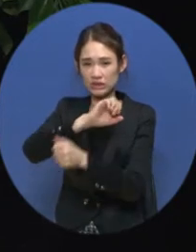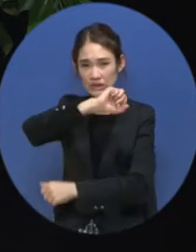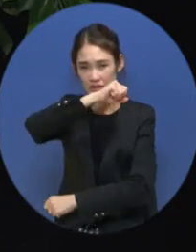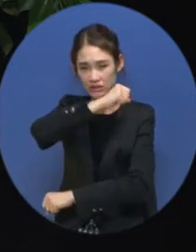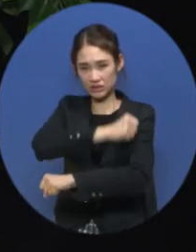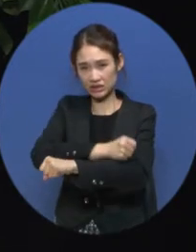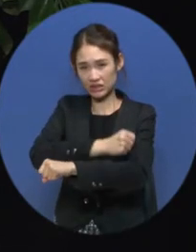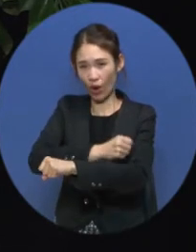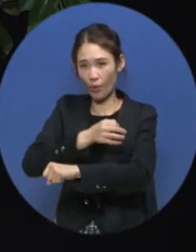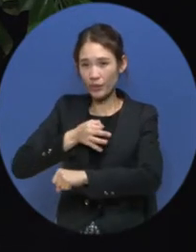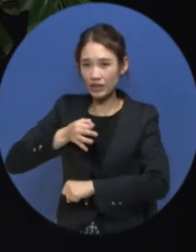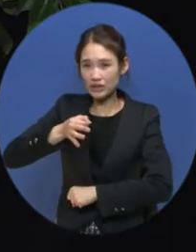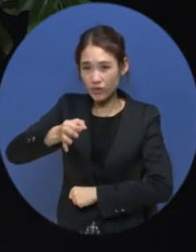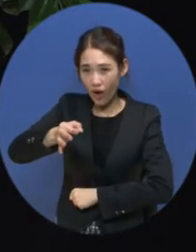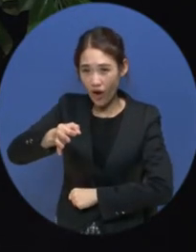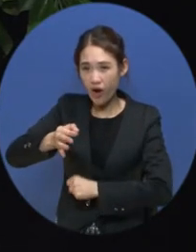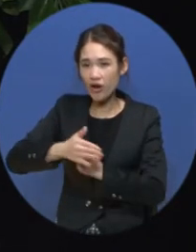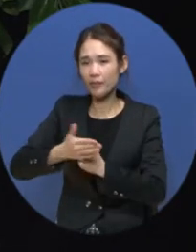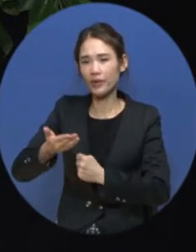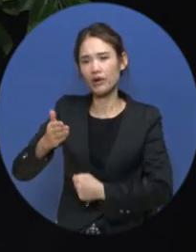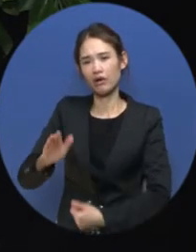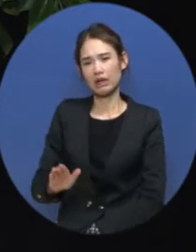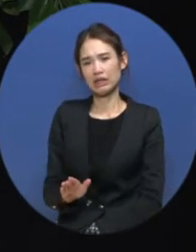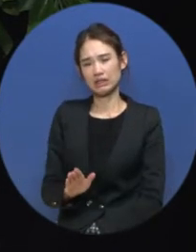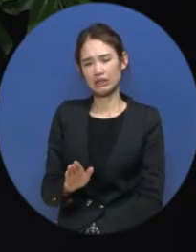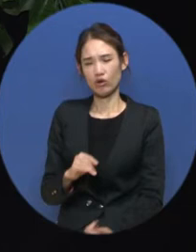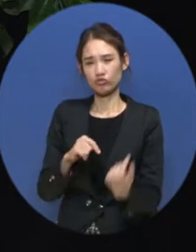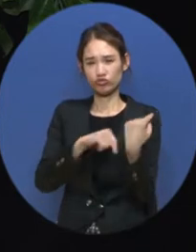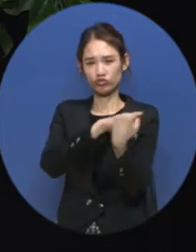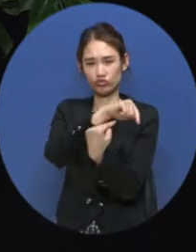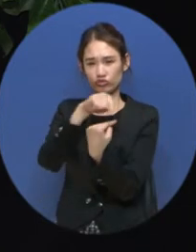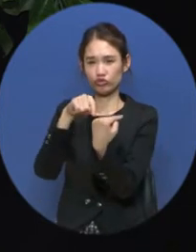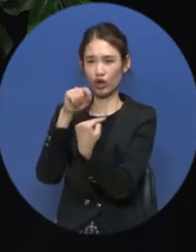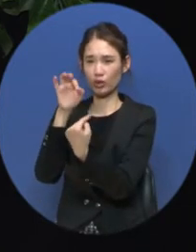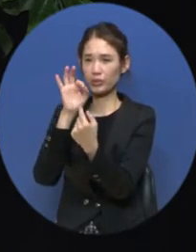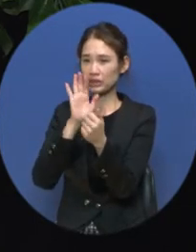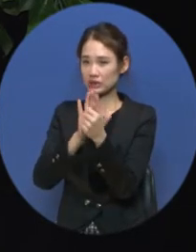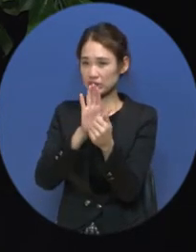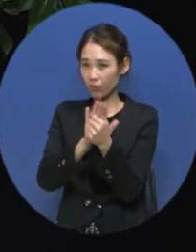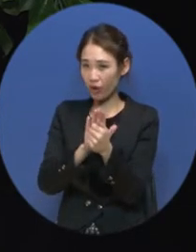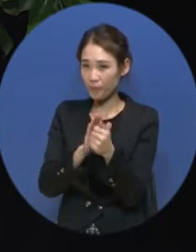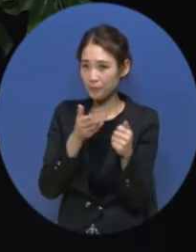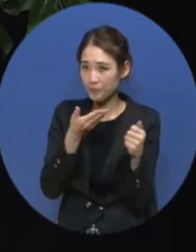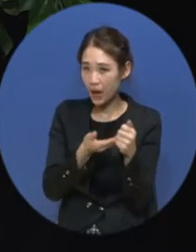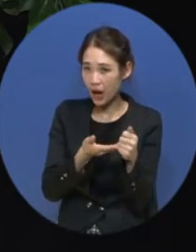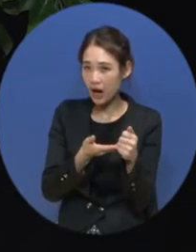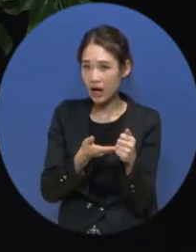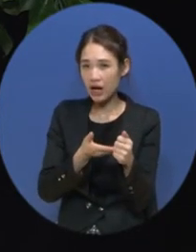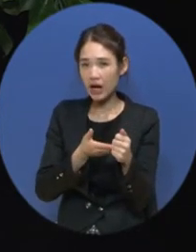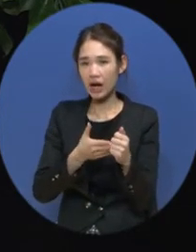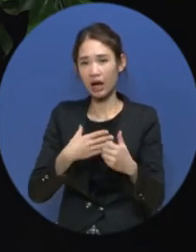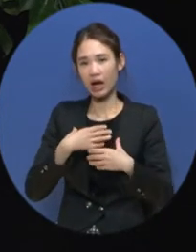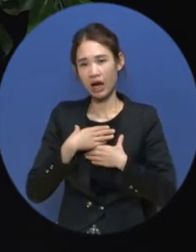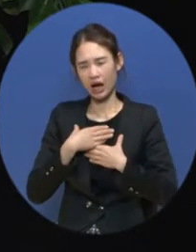뭐 이렇게 말씀을 하시는데, 이제 그 말이나 이제 운영비 지원해서 운영이 안정적으로 이루어질 수